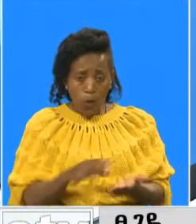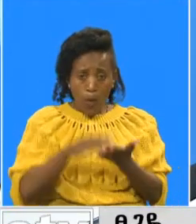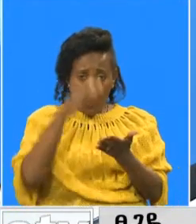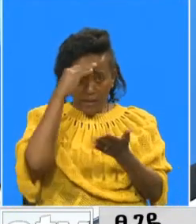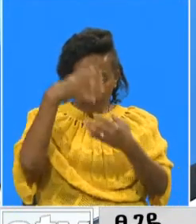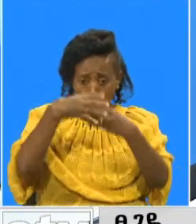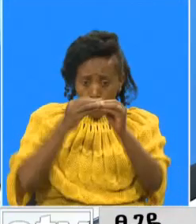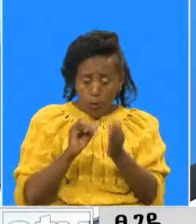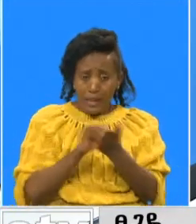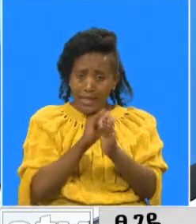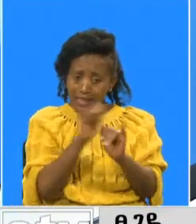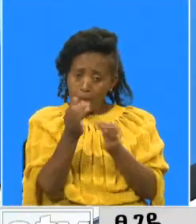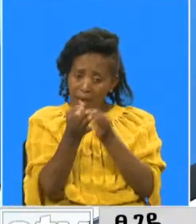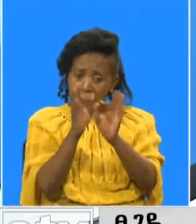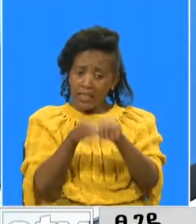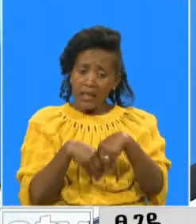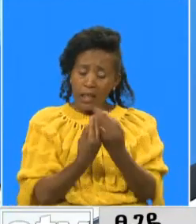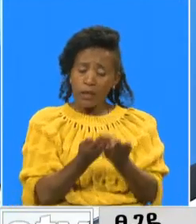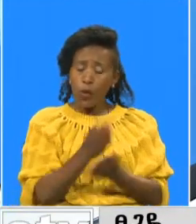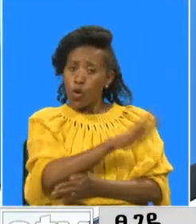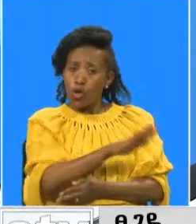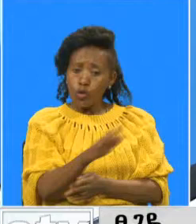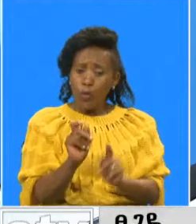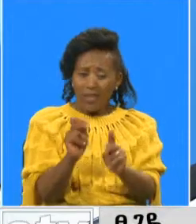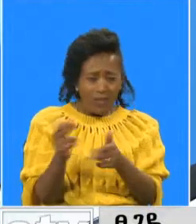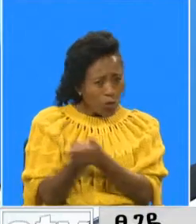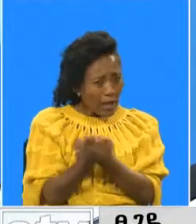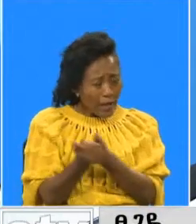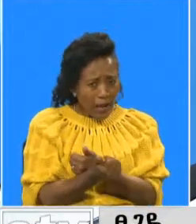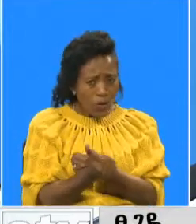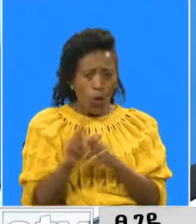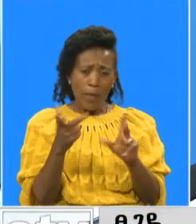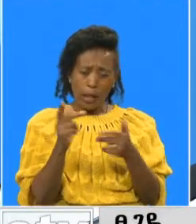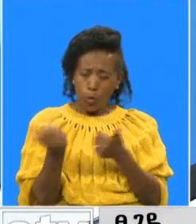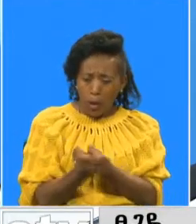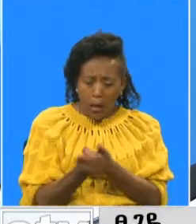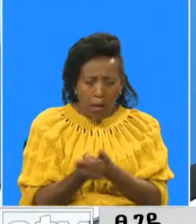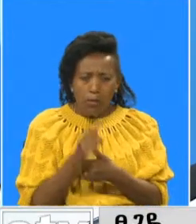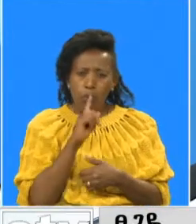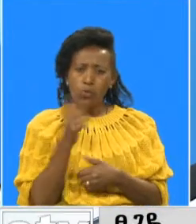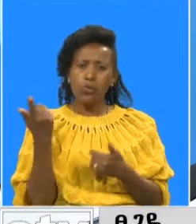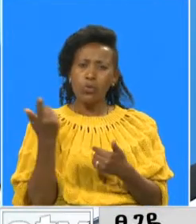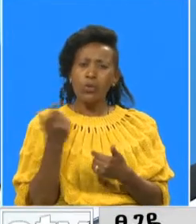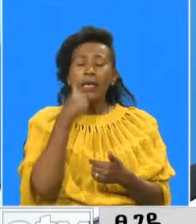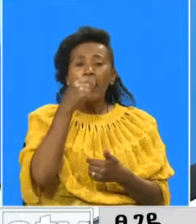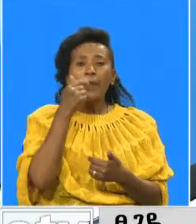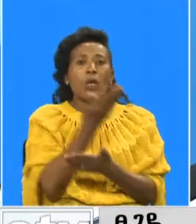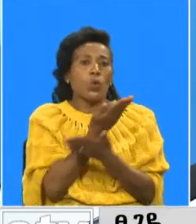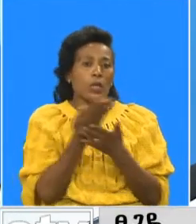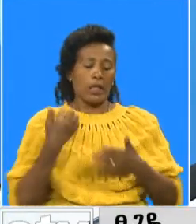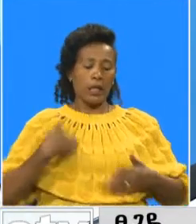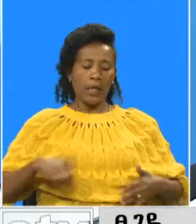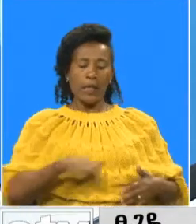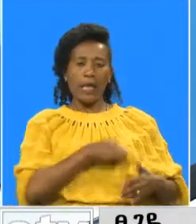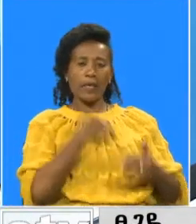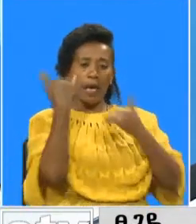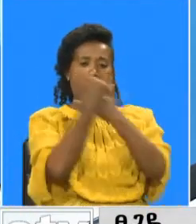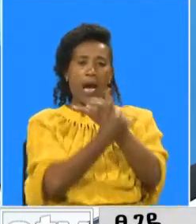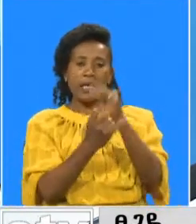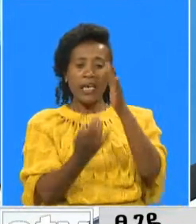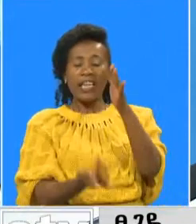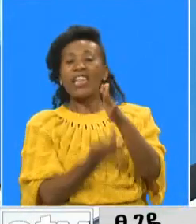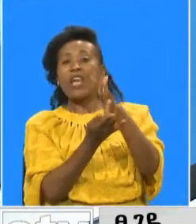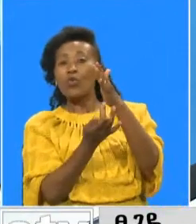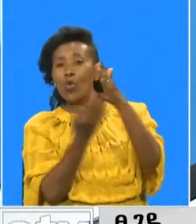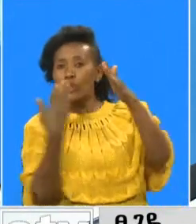በትምህርት ቢሮ እንደዛ አይነት መግለጫ ሰጥቶ ልጆቹ በቴሌቪዥን ይከታተሉ በሬዲዮ ይከታተሉ የምለውን ነገር የኛን አገር